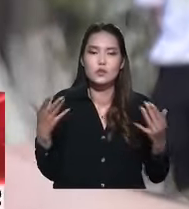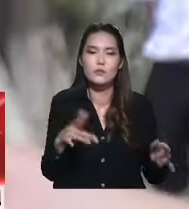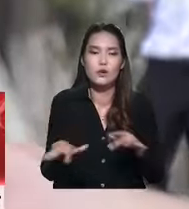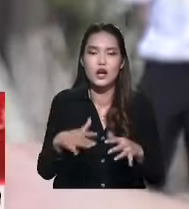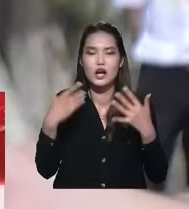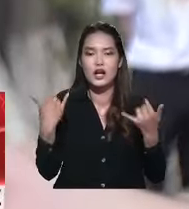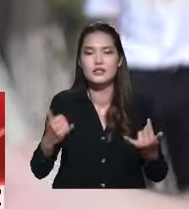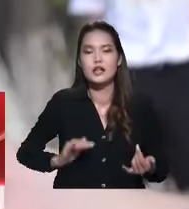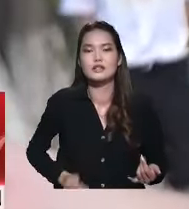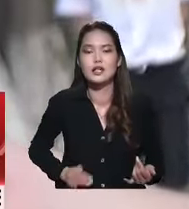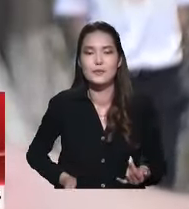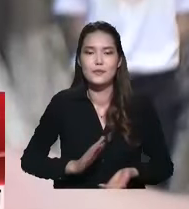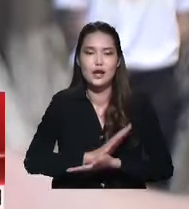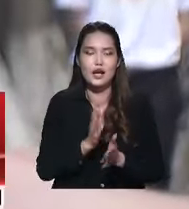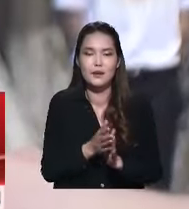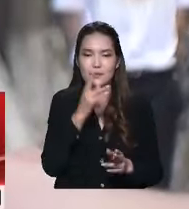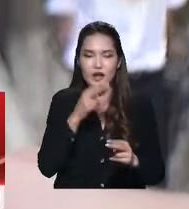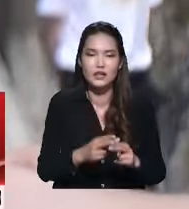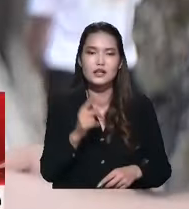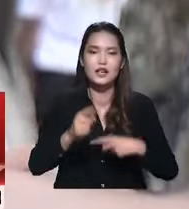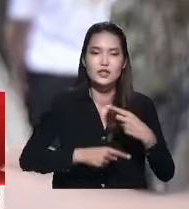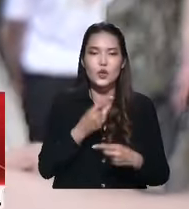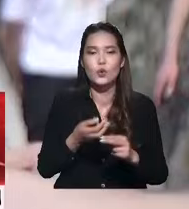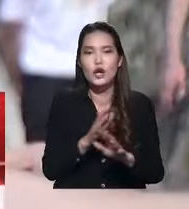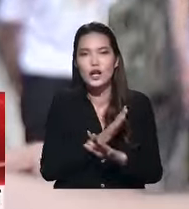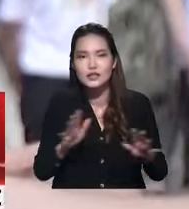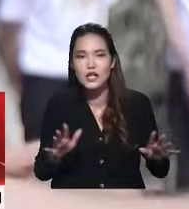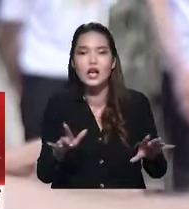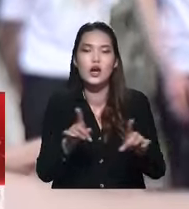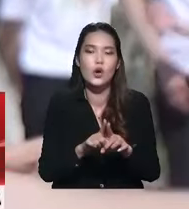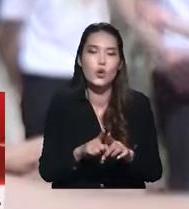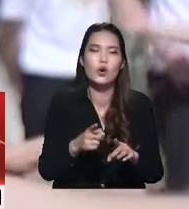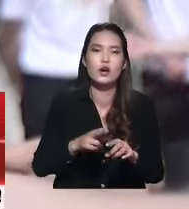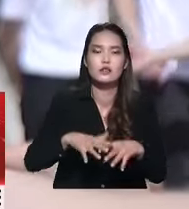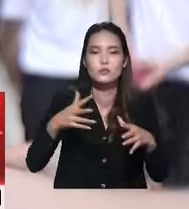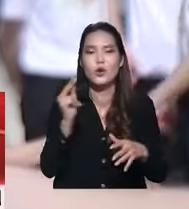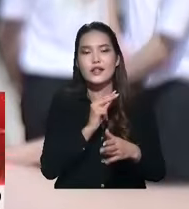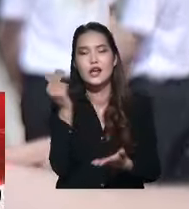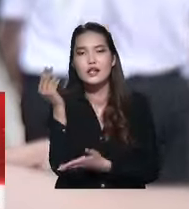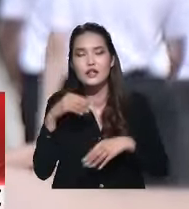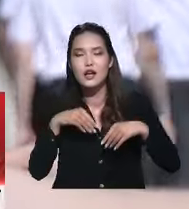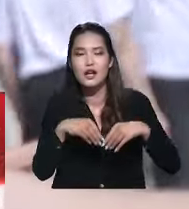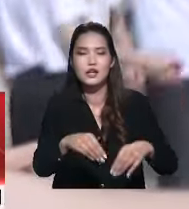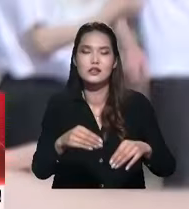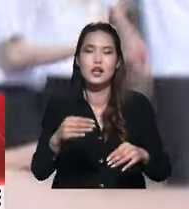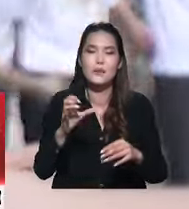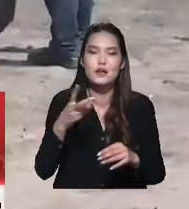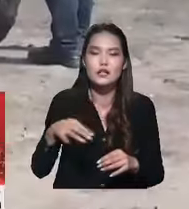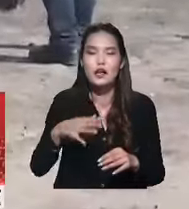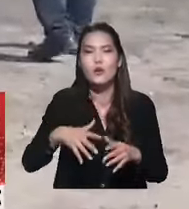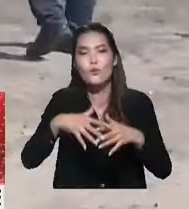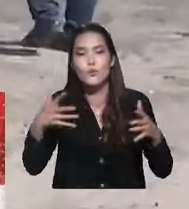сегодняшняя кампания «За чистую окружающую среду». Наши дети не только убирают улицу, но и сажают рядом с ней деревья, внося свой вклад в чистоту города